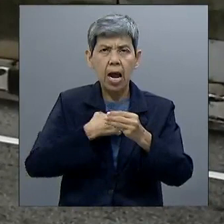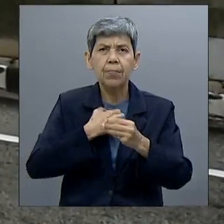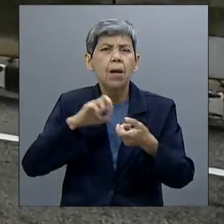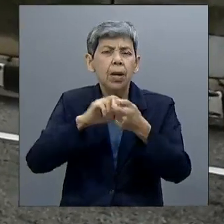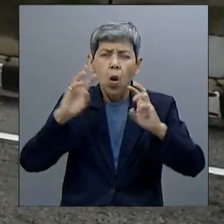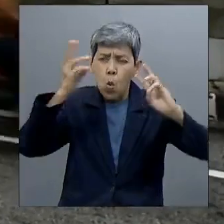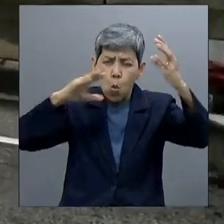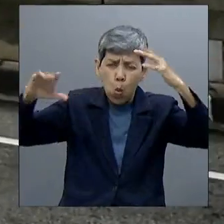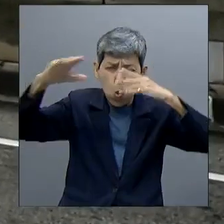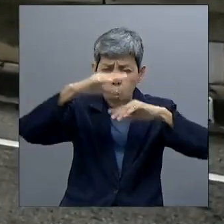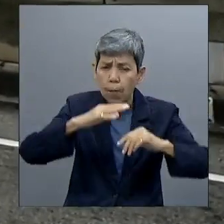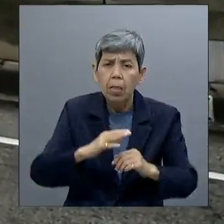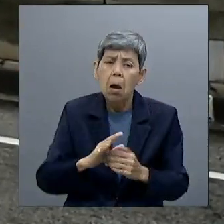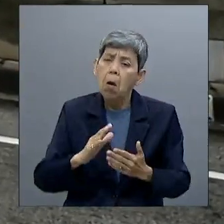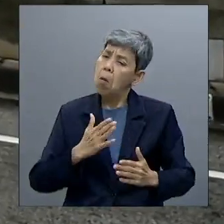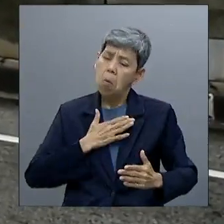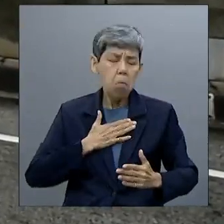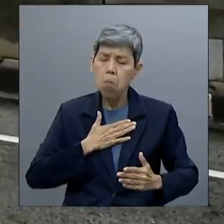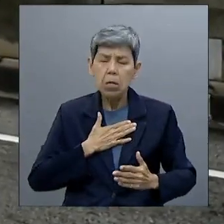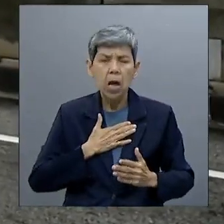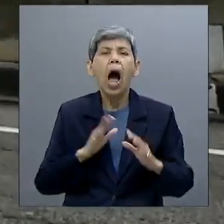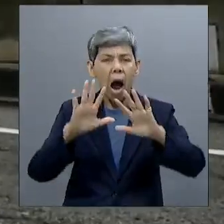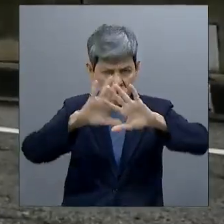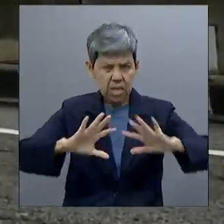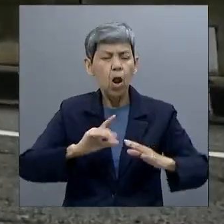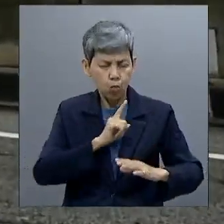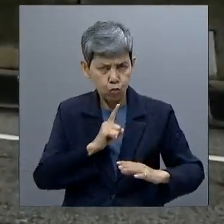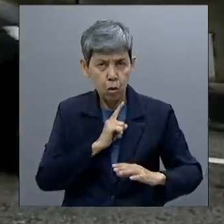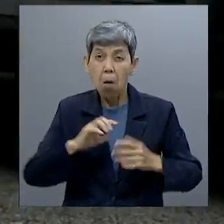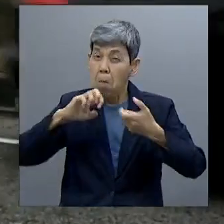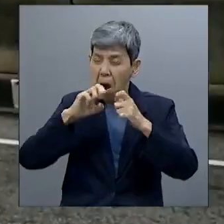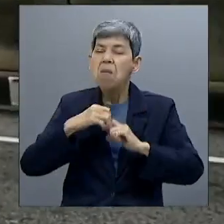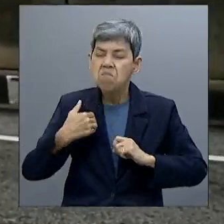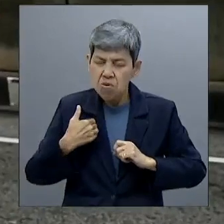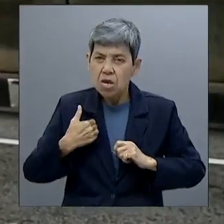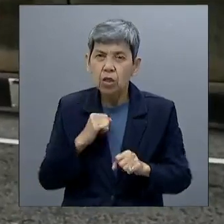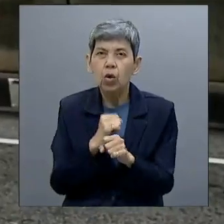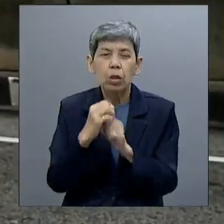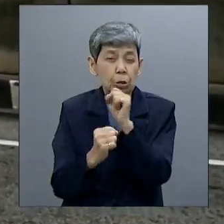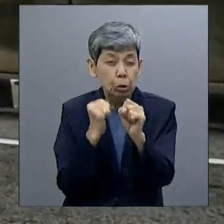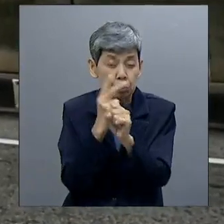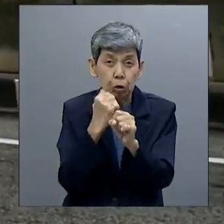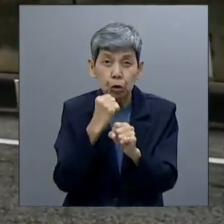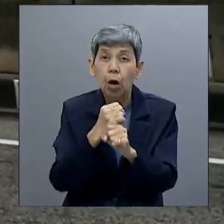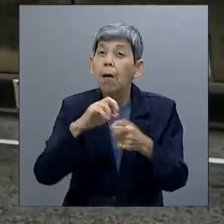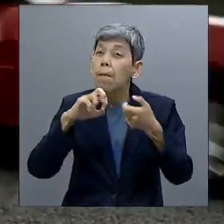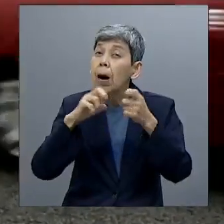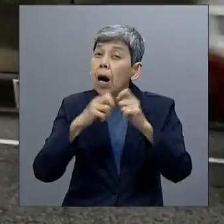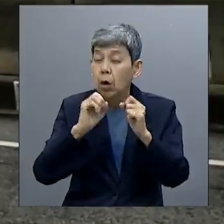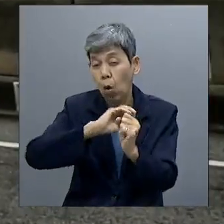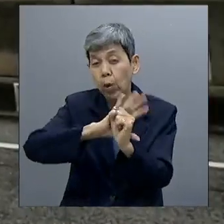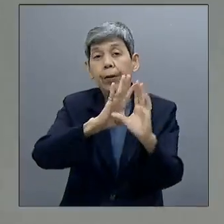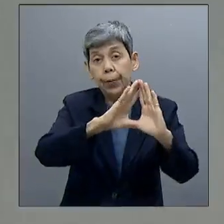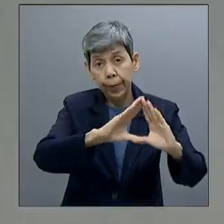ควันไม่ใช่ปัญหาของประเทศใดประเทศหนึ่งเวลานี้ปัญหาเนี่ยกลับมาทวีความรุนแรงอีกครั้งในรอบกว่า 3ปีหลังจากพ้นวิกฤตช่วงโควิด